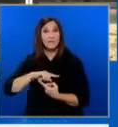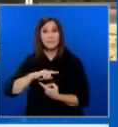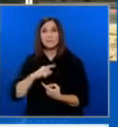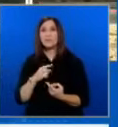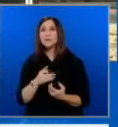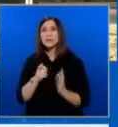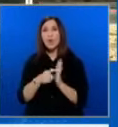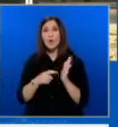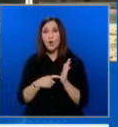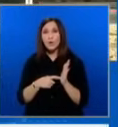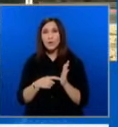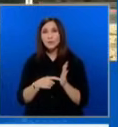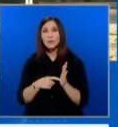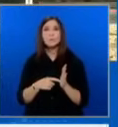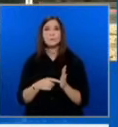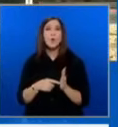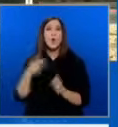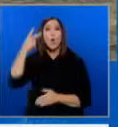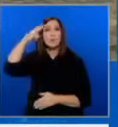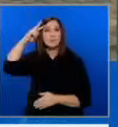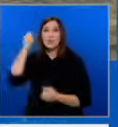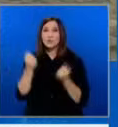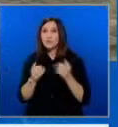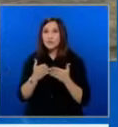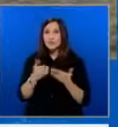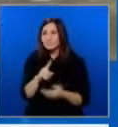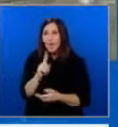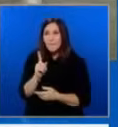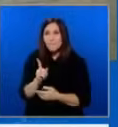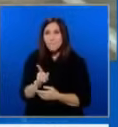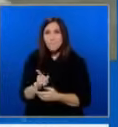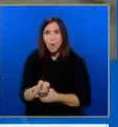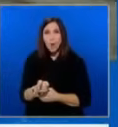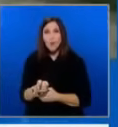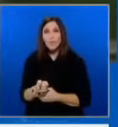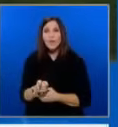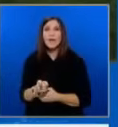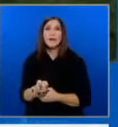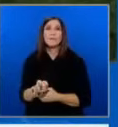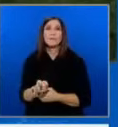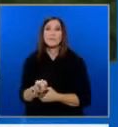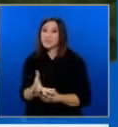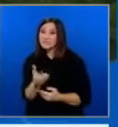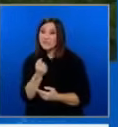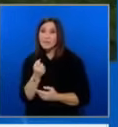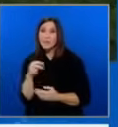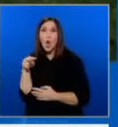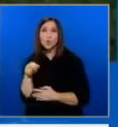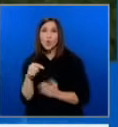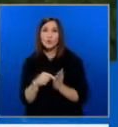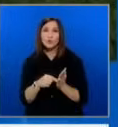заобиколяването на закона, тъй като от мексиканската шофьорска книжка не могат да бъдат отнети контролни точки, тъй като